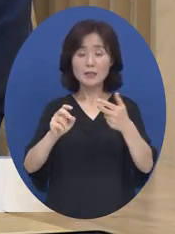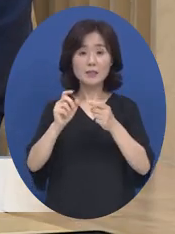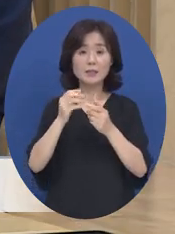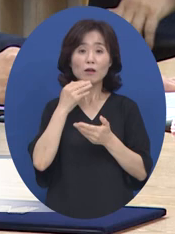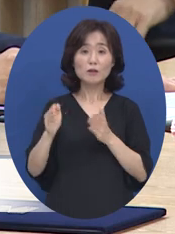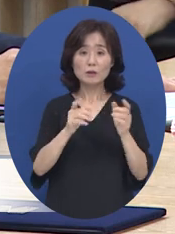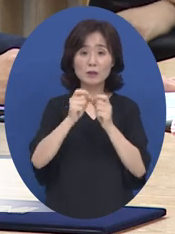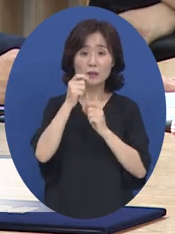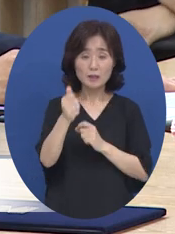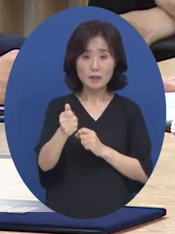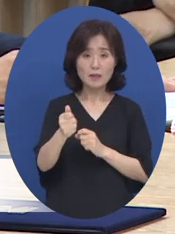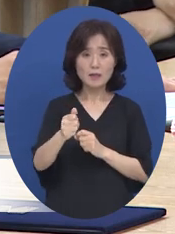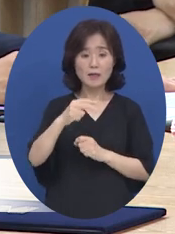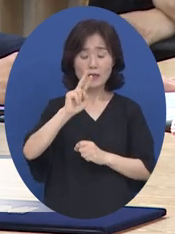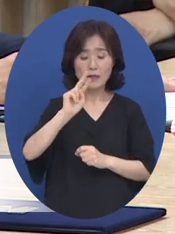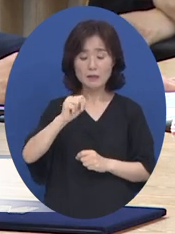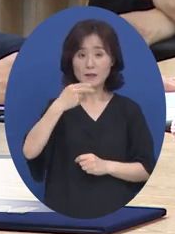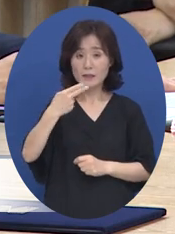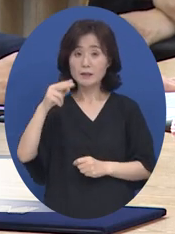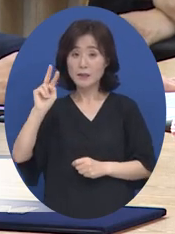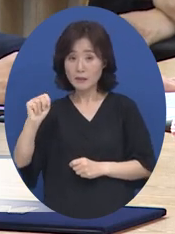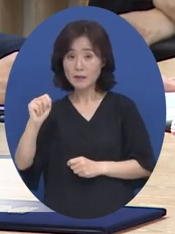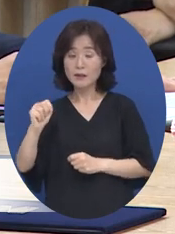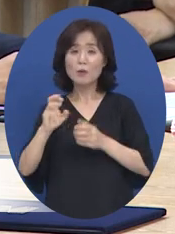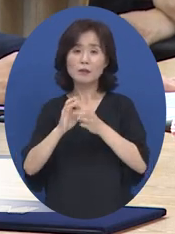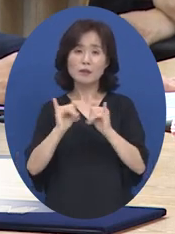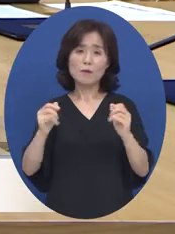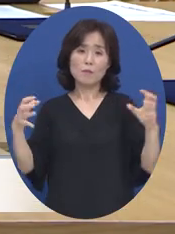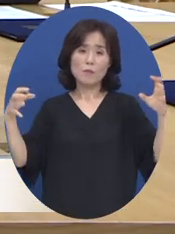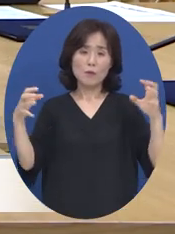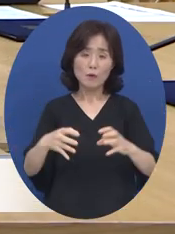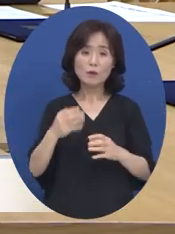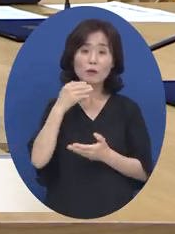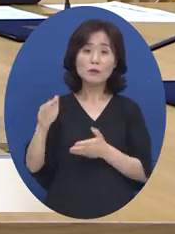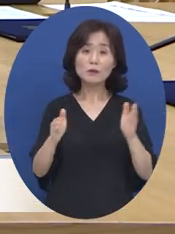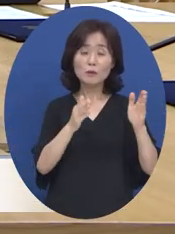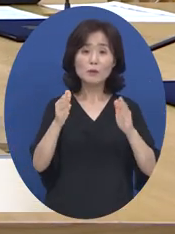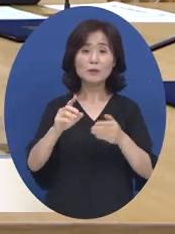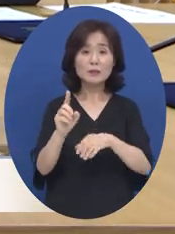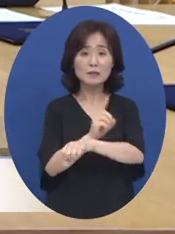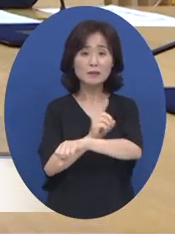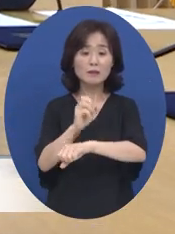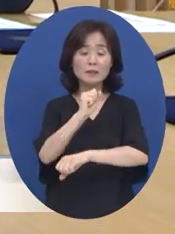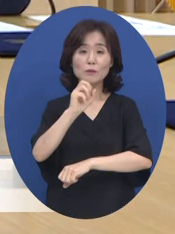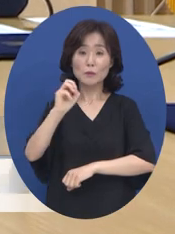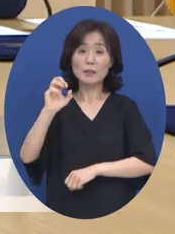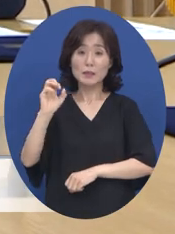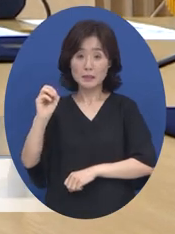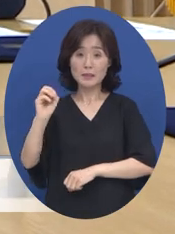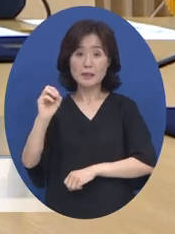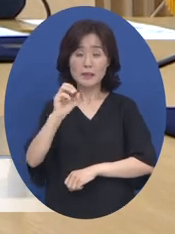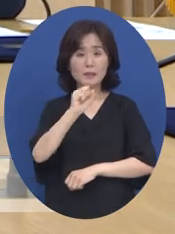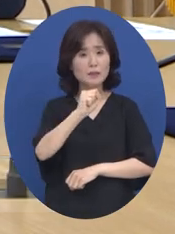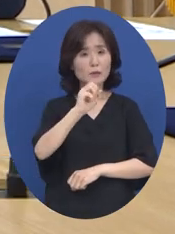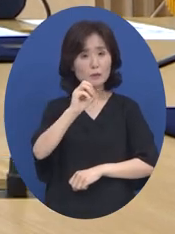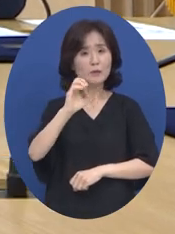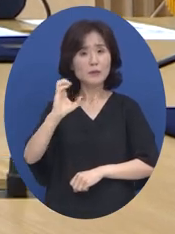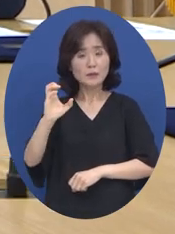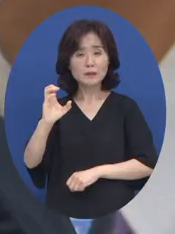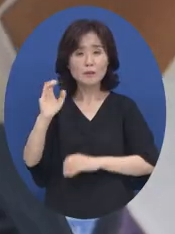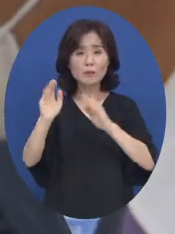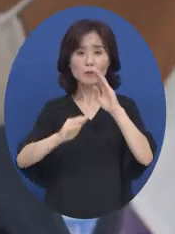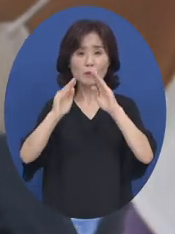페이코 대표이사 등 관계자들이 한자리에 모여 경기도 디지털 SOC 공공배달앱 사업을 위한 업무